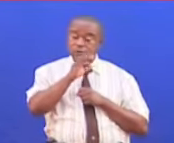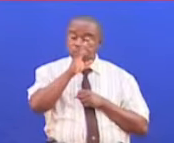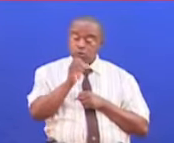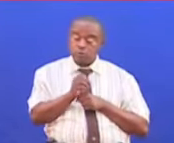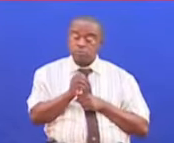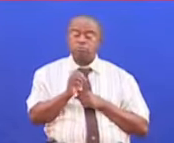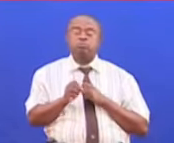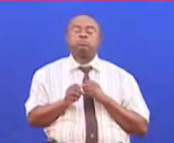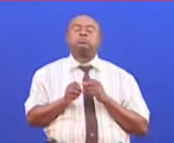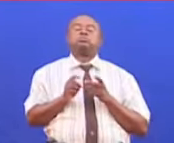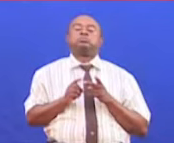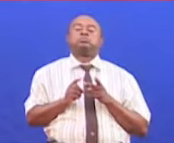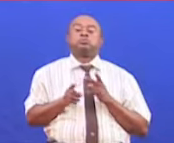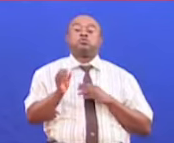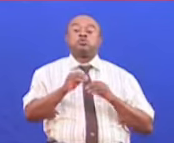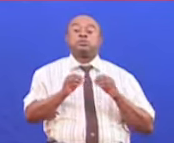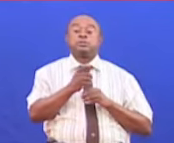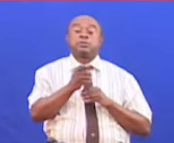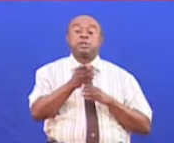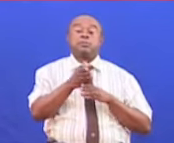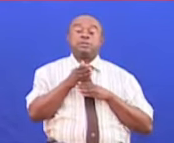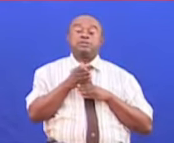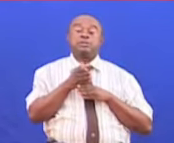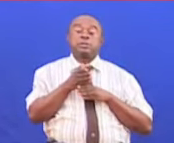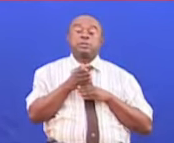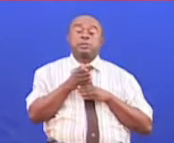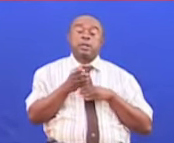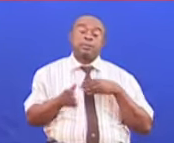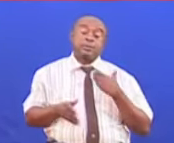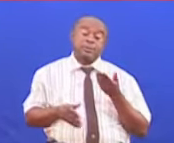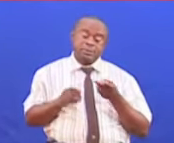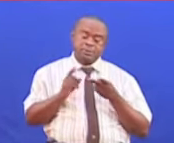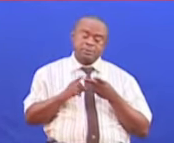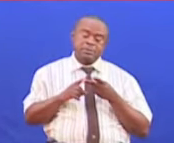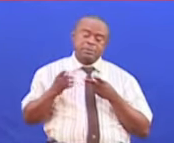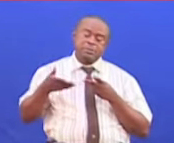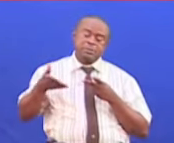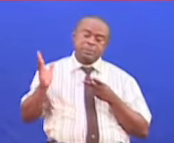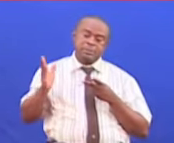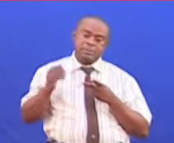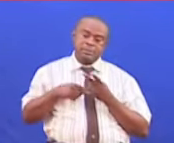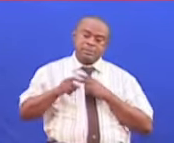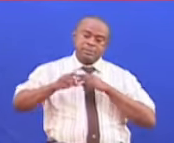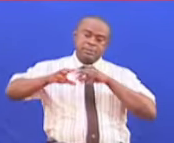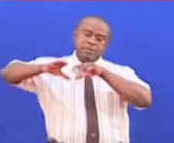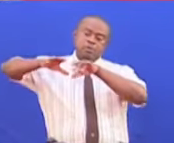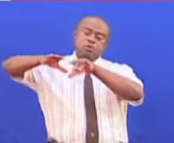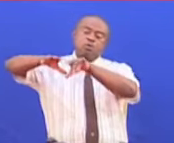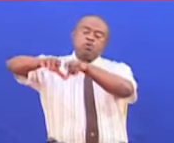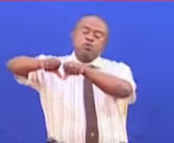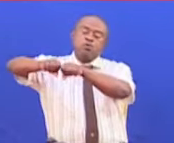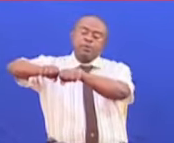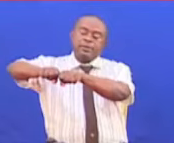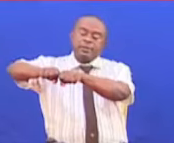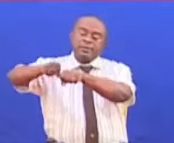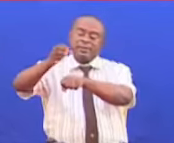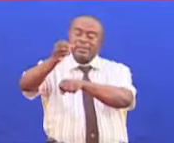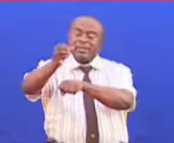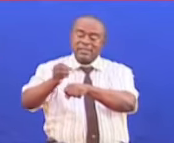lak vile vile UK na mashiro wa jum Ya hisa